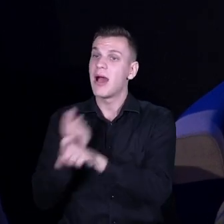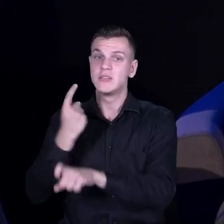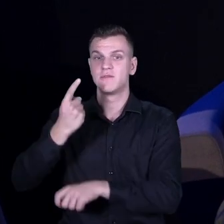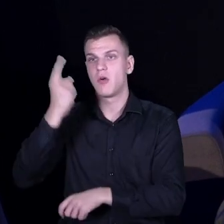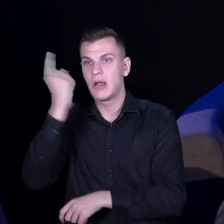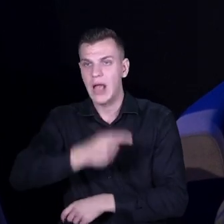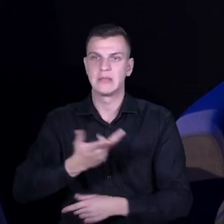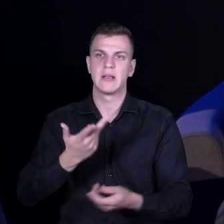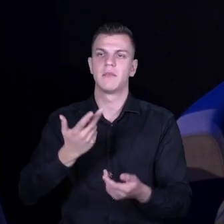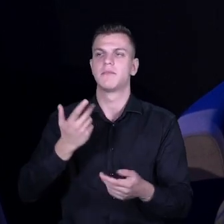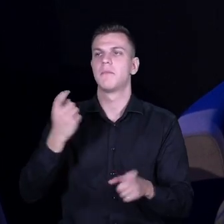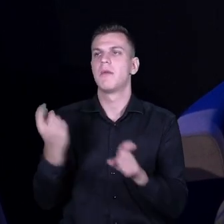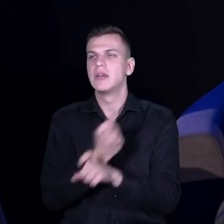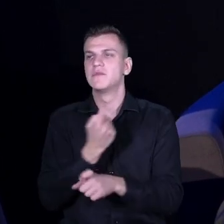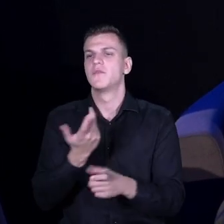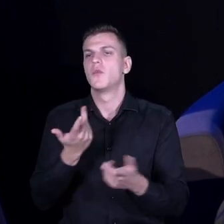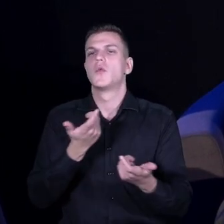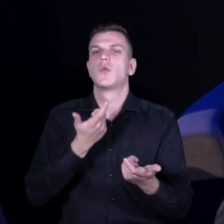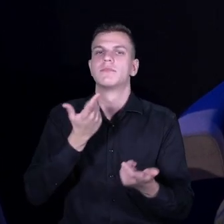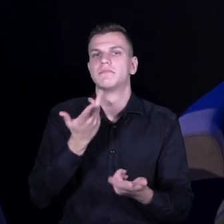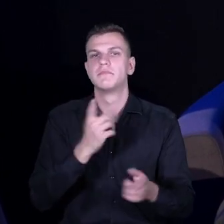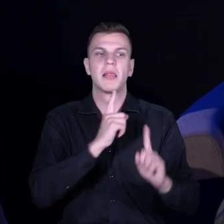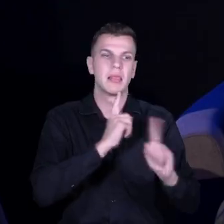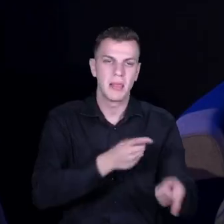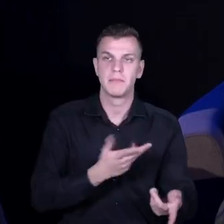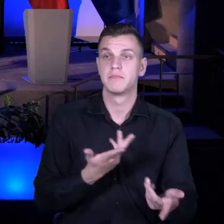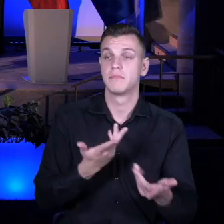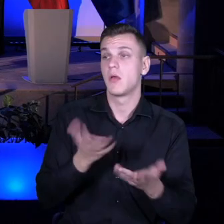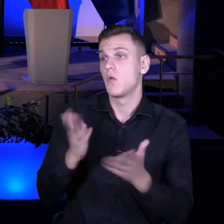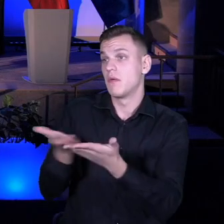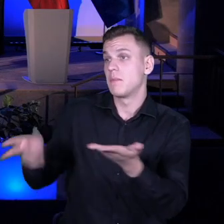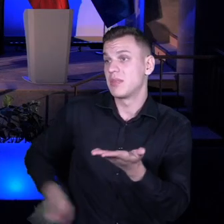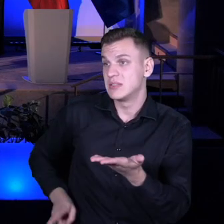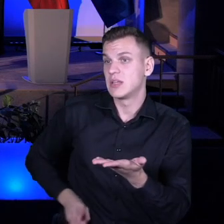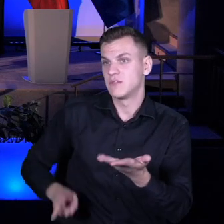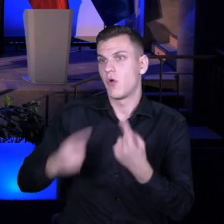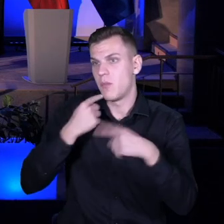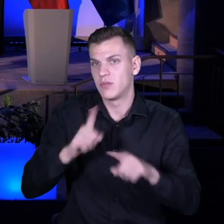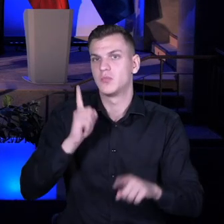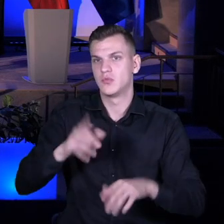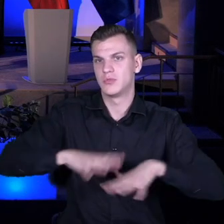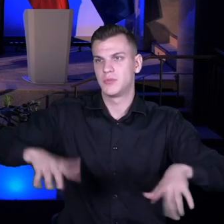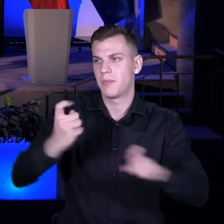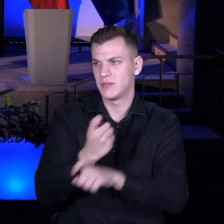stymulować tu z perspektywy Ministerstwa Odpowiedzialnego za gospodarkę, za rozwój naszego